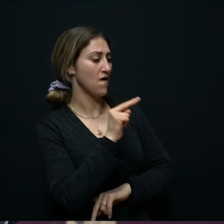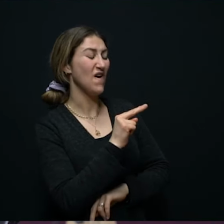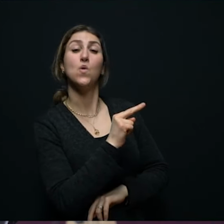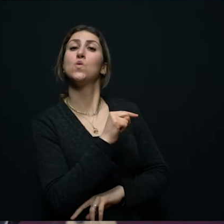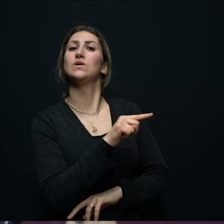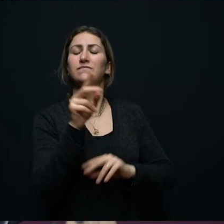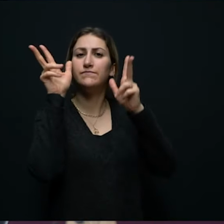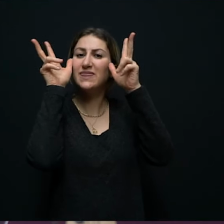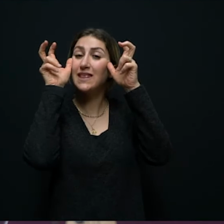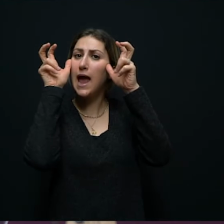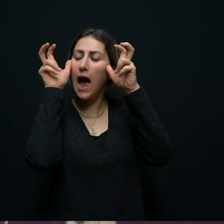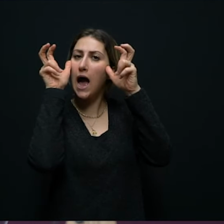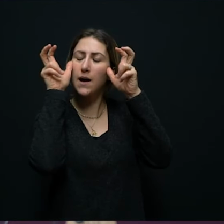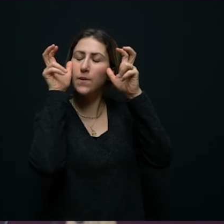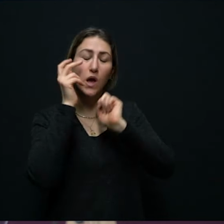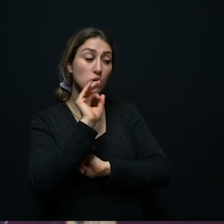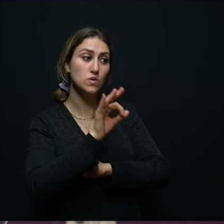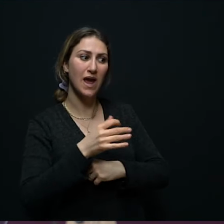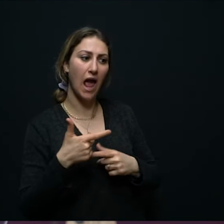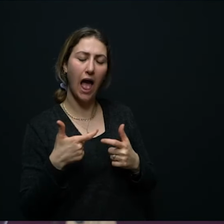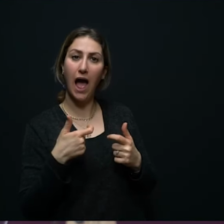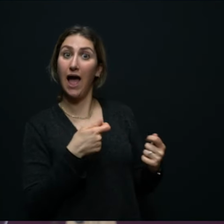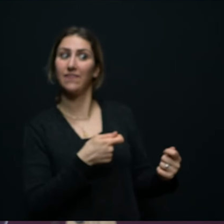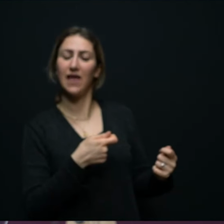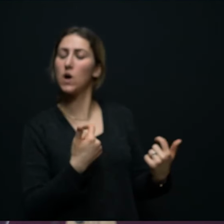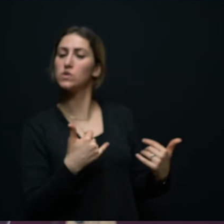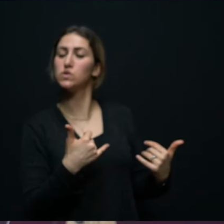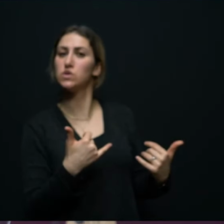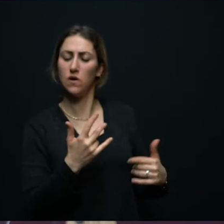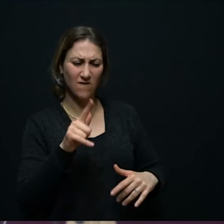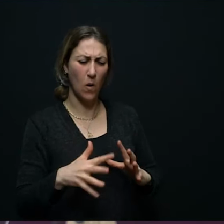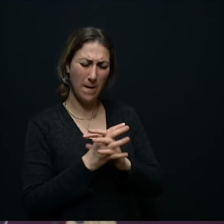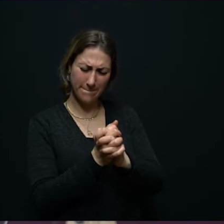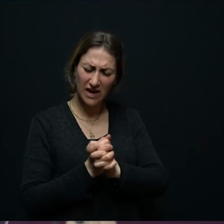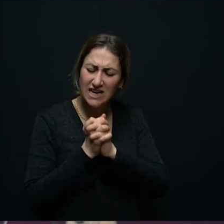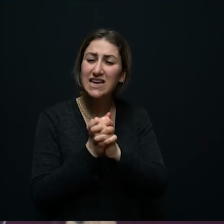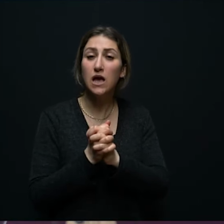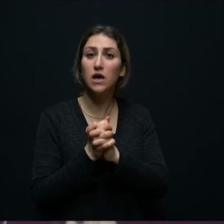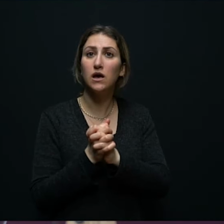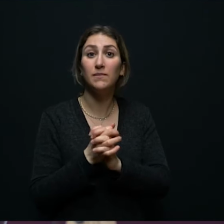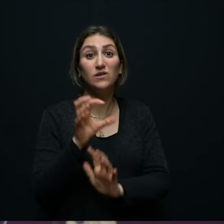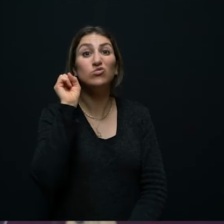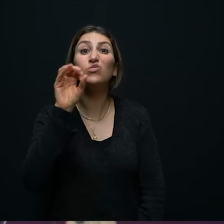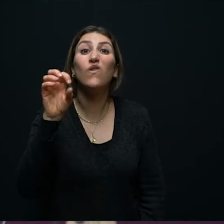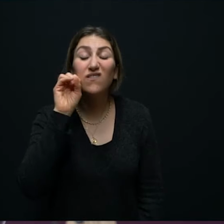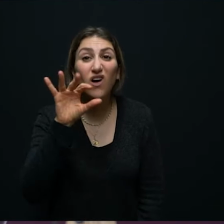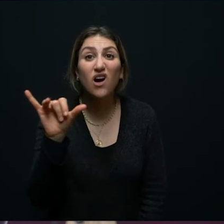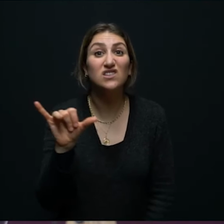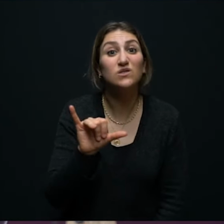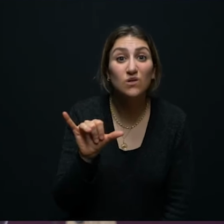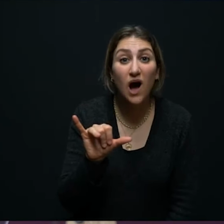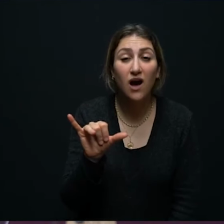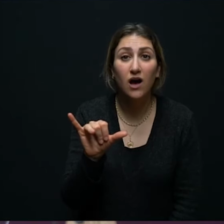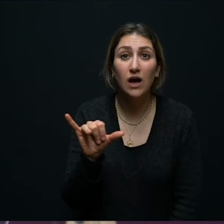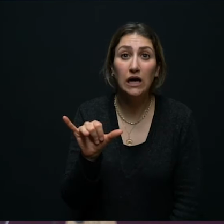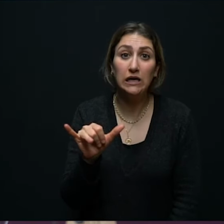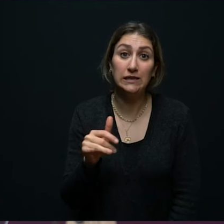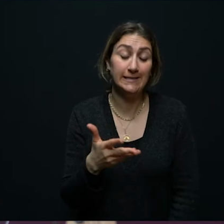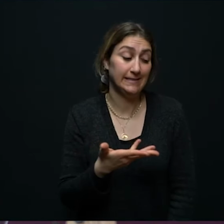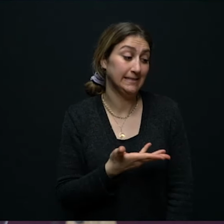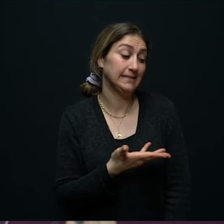ok on va combattre va prier mais je peux vous dire que dans beaucoup de cas c'est simplement le résultat